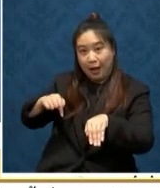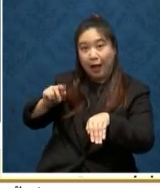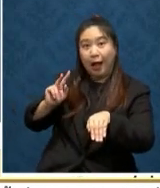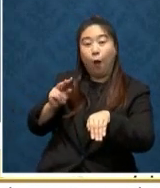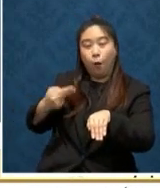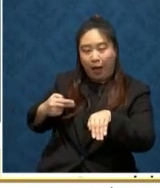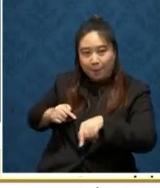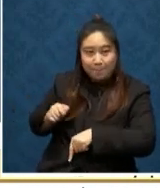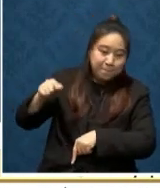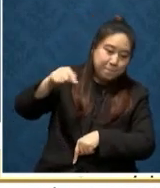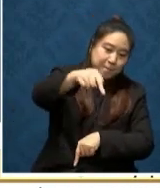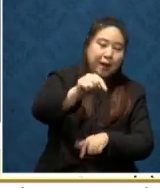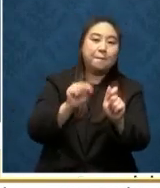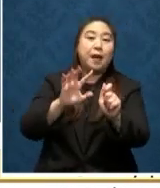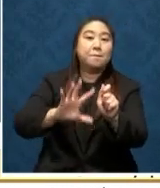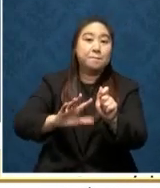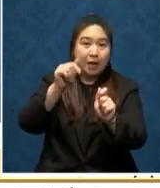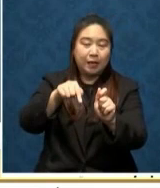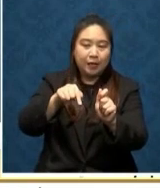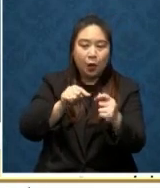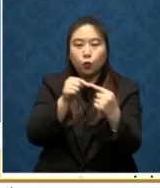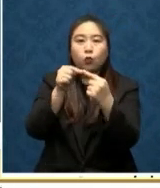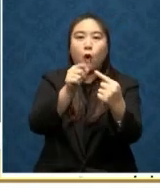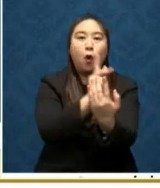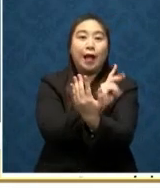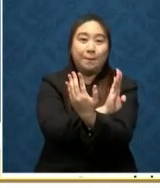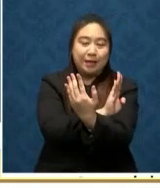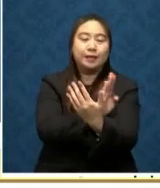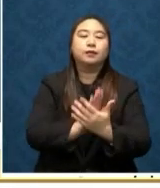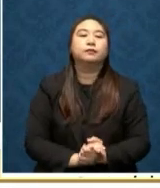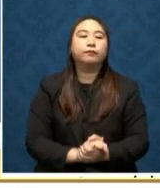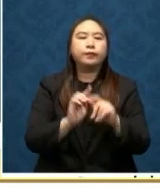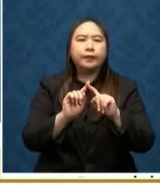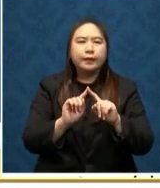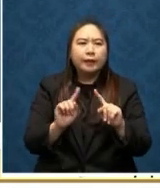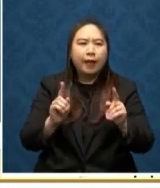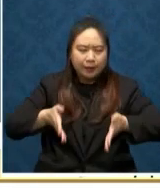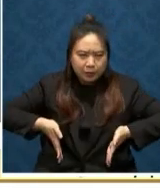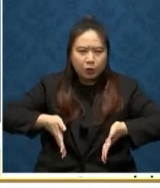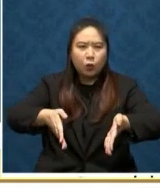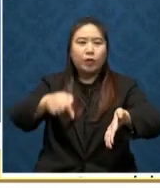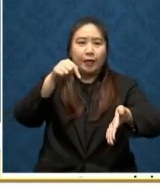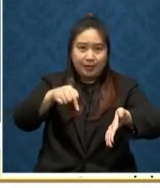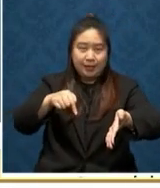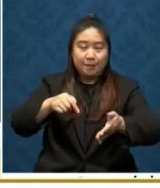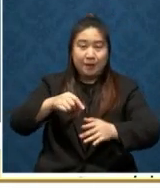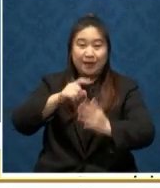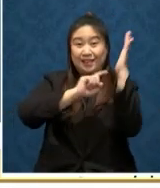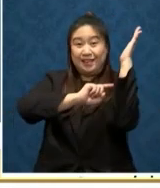อเมืองอำเภอทะปุดแล้วกเข้าสู่จกระวัิกระบีเป็นเหงทเดวอกจดหนึ่งแต่ว่าตอนสันี้เมื่รัอย่างแล้ว